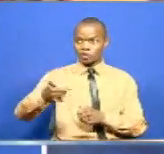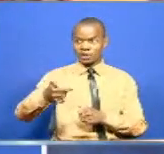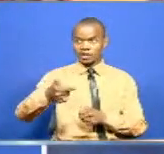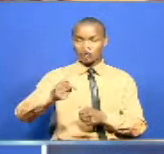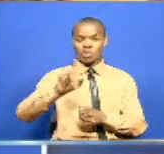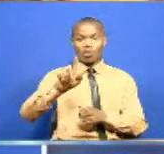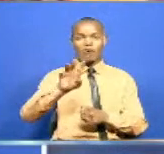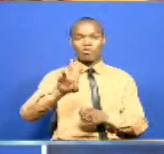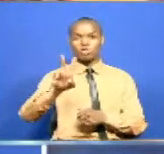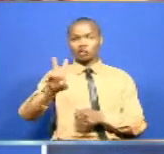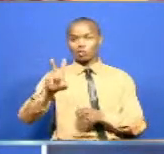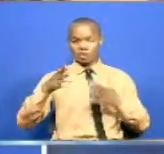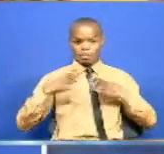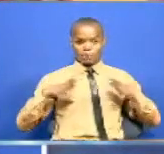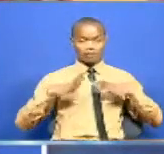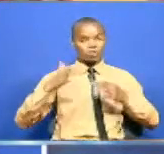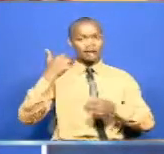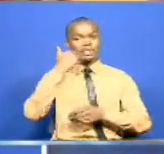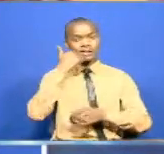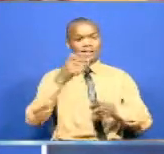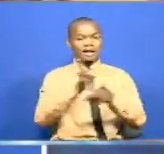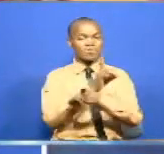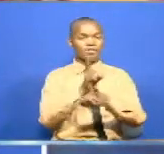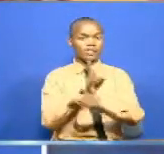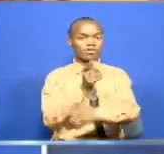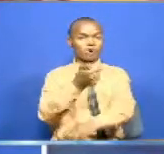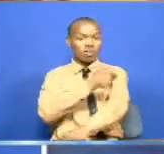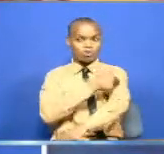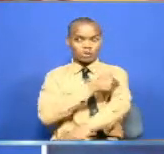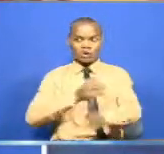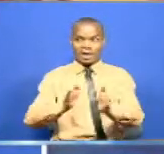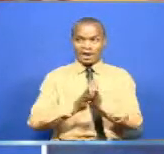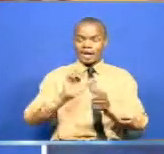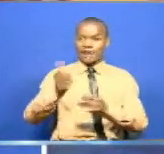1142 wamelazwa katika hospitali mbalimbali na wengine